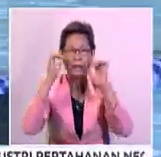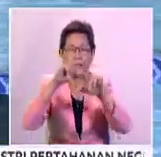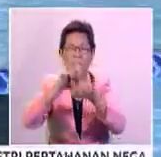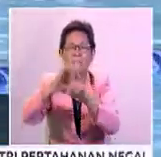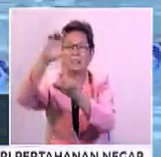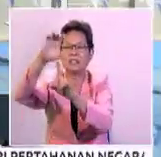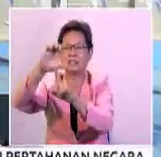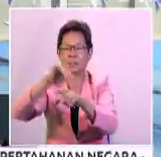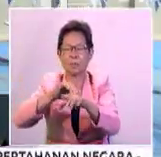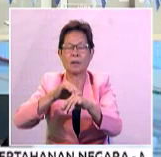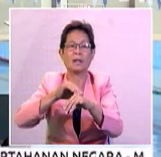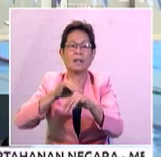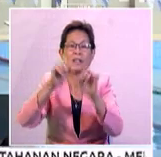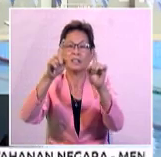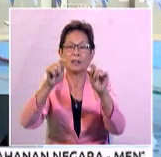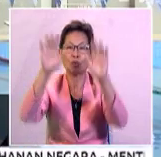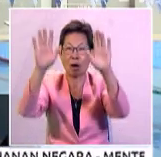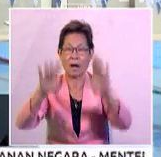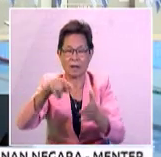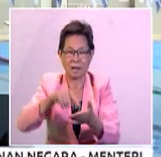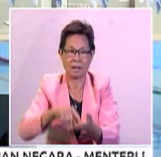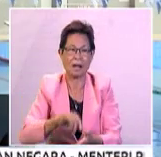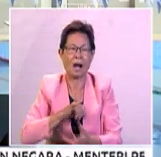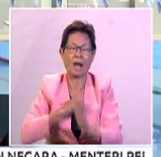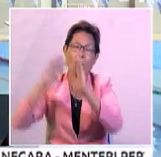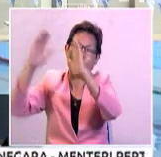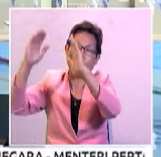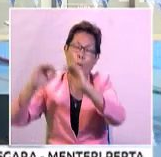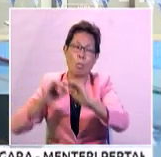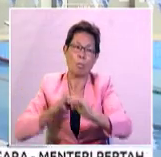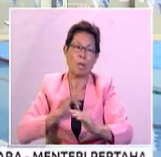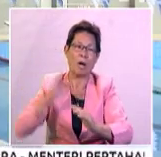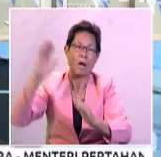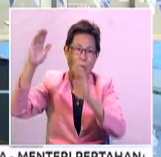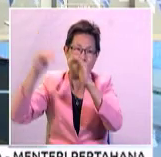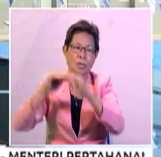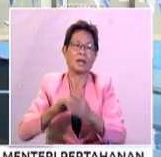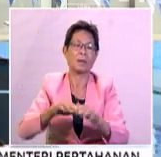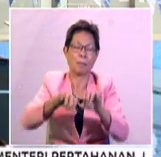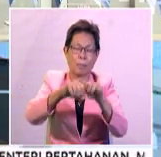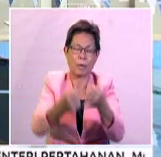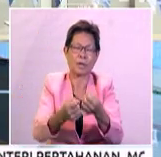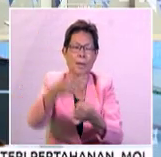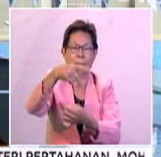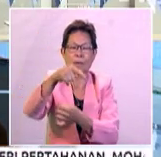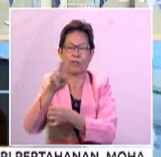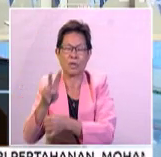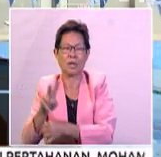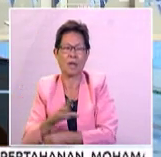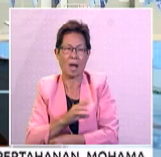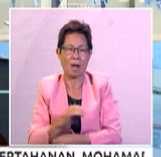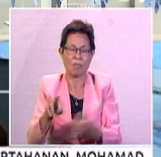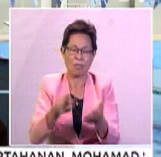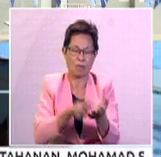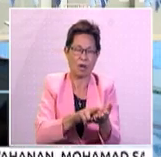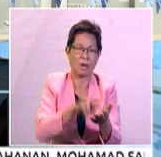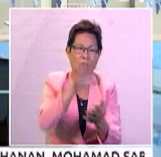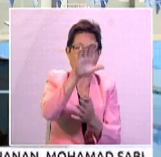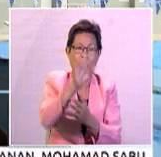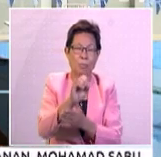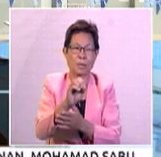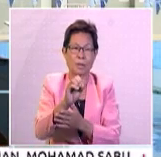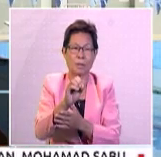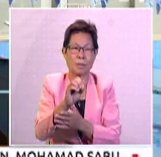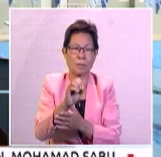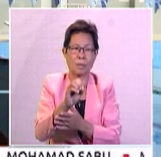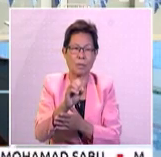hujung minggu ini. I hope she can break her own PB and also there's a two record 50 meter breaststroke and also